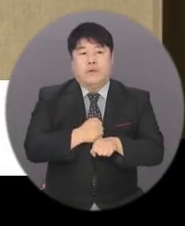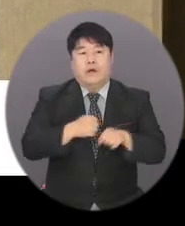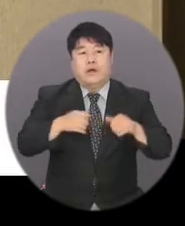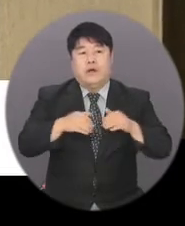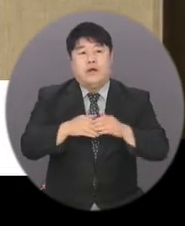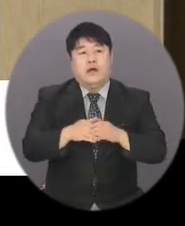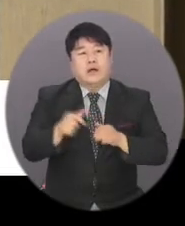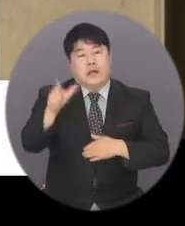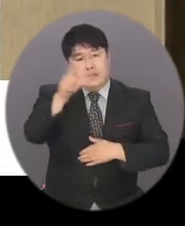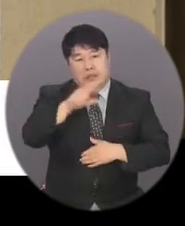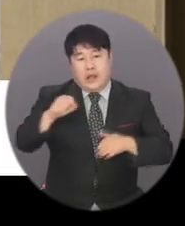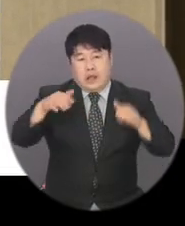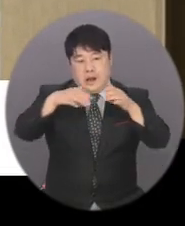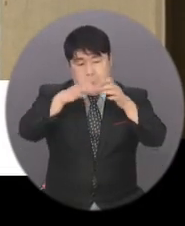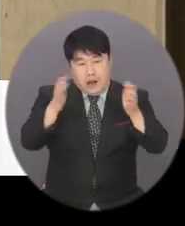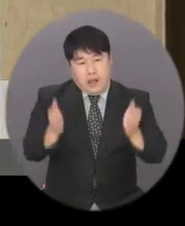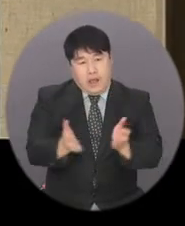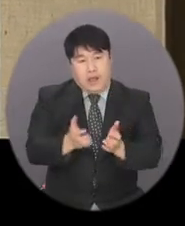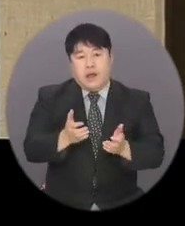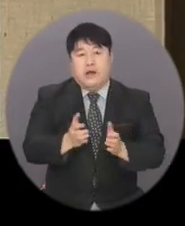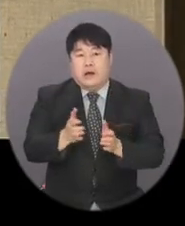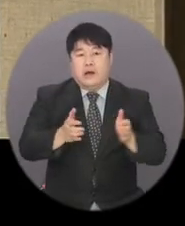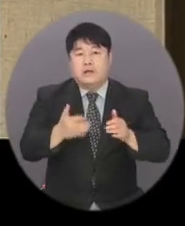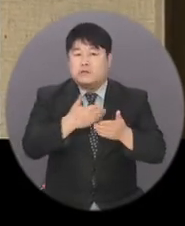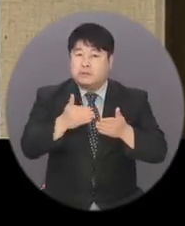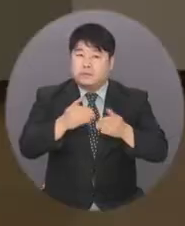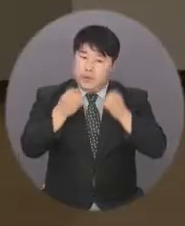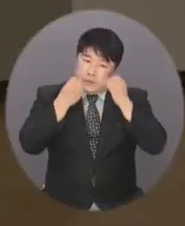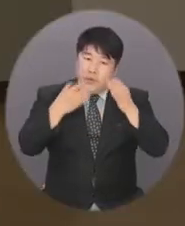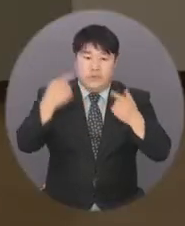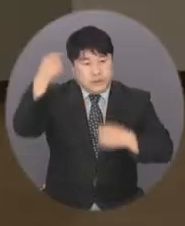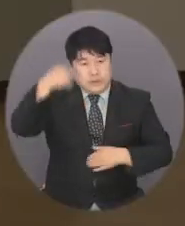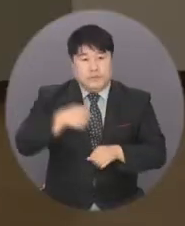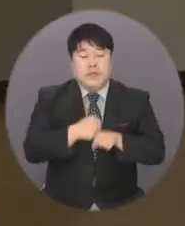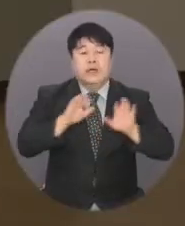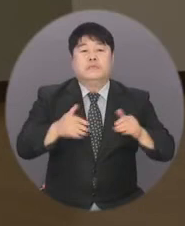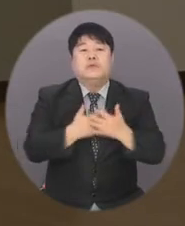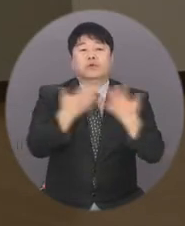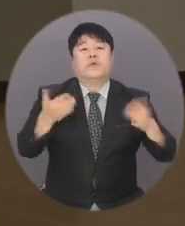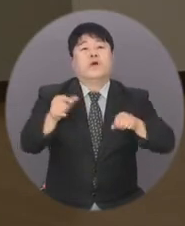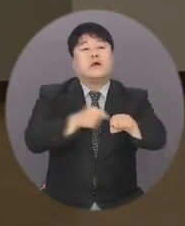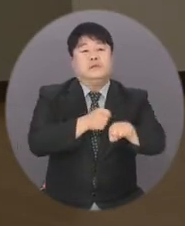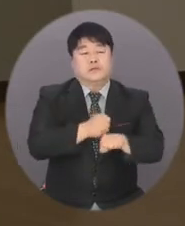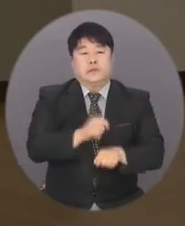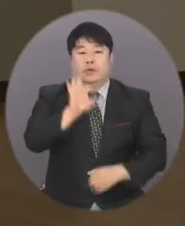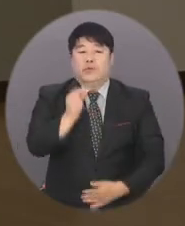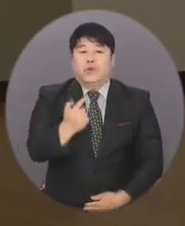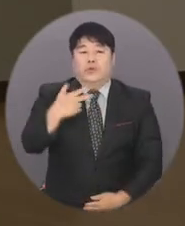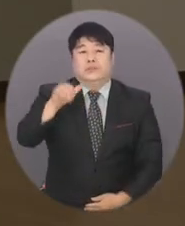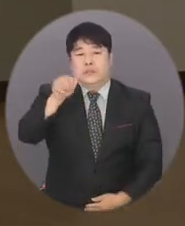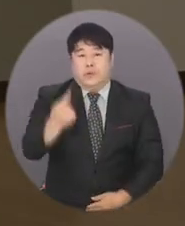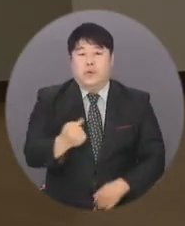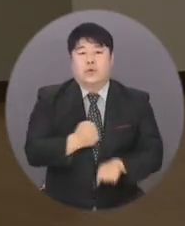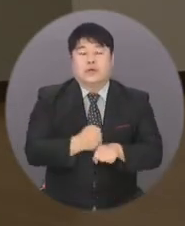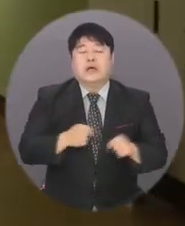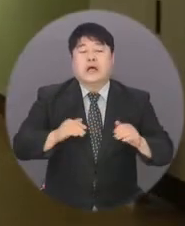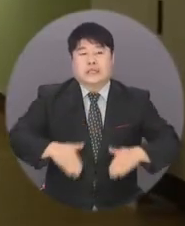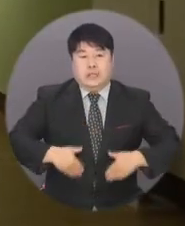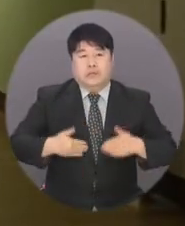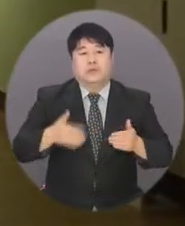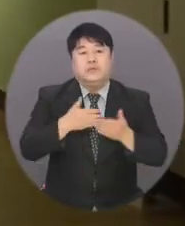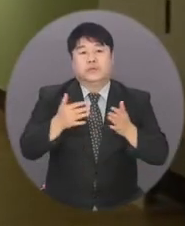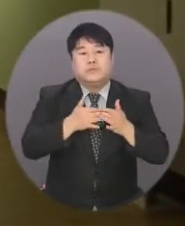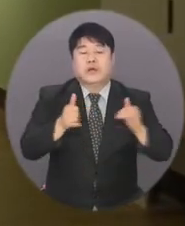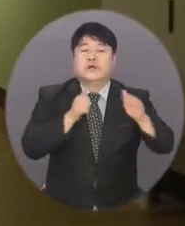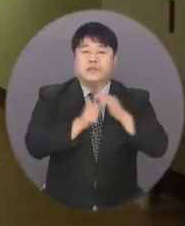봐서 되게 새로웠던 것 같아요. 이번 전시에서는 특히 오지호, 임직순 등 남도 화단을